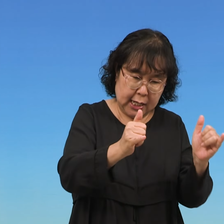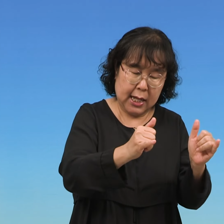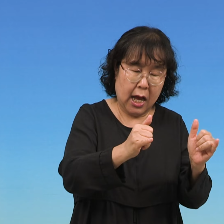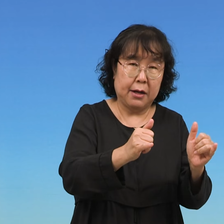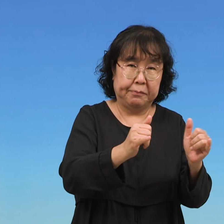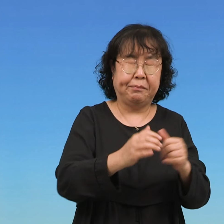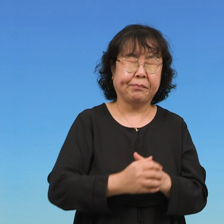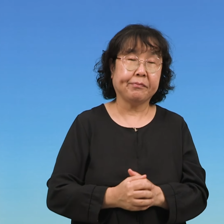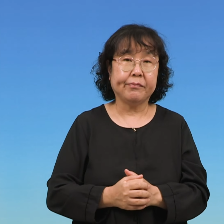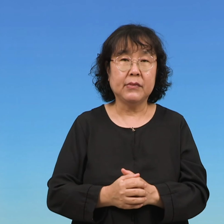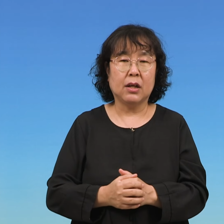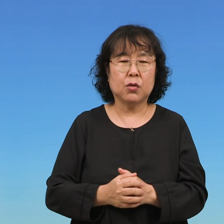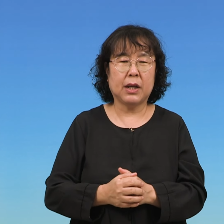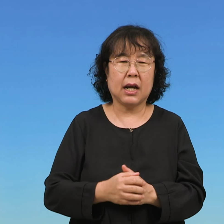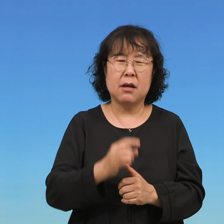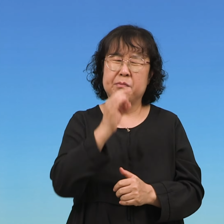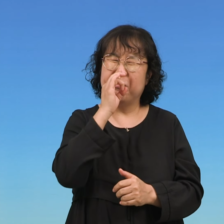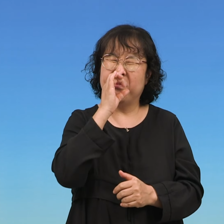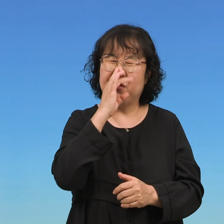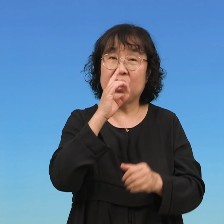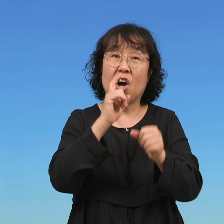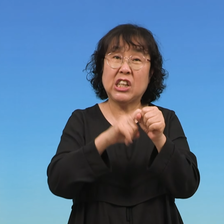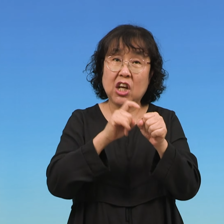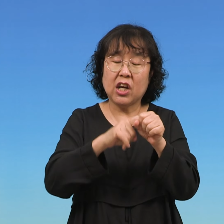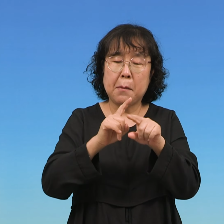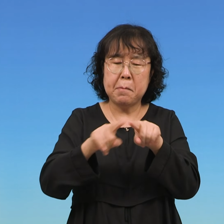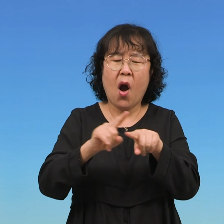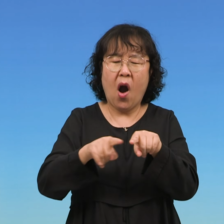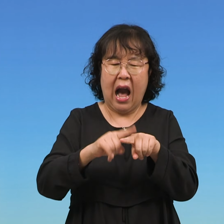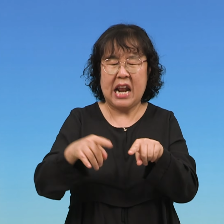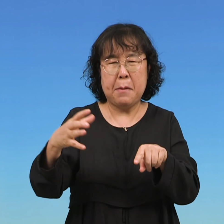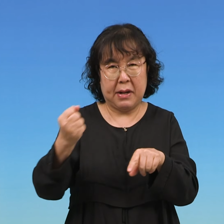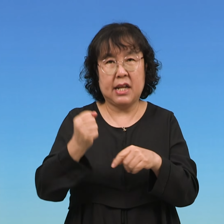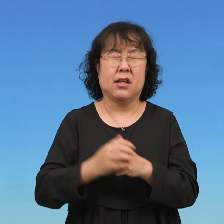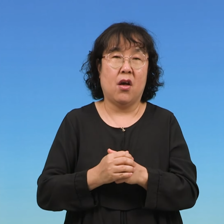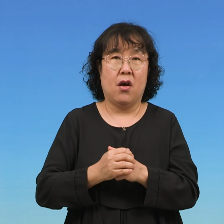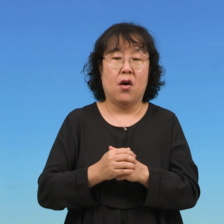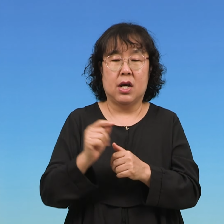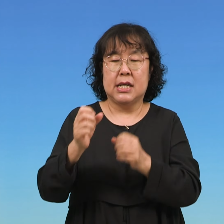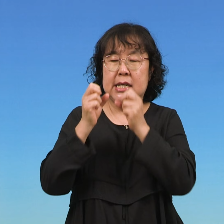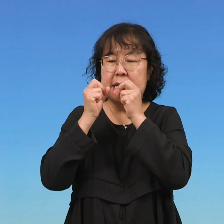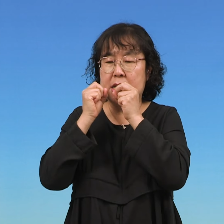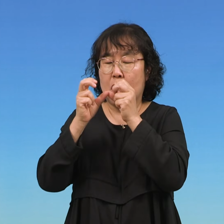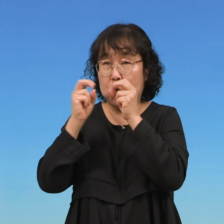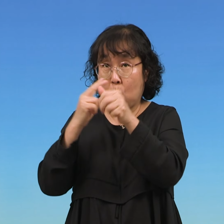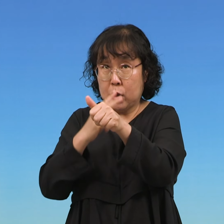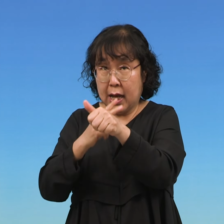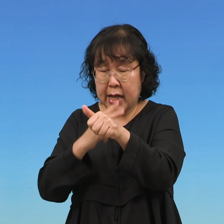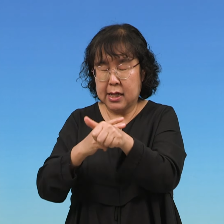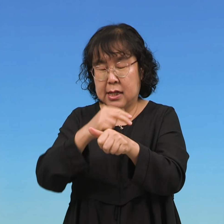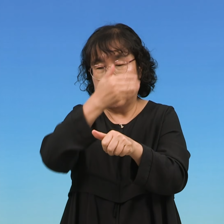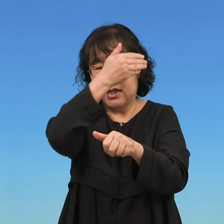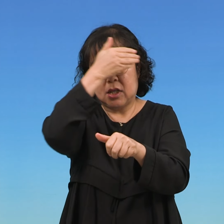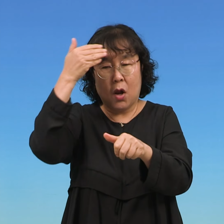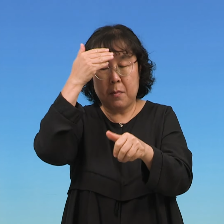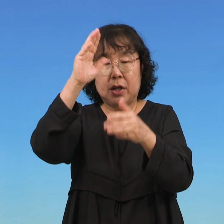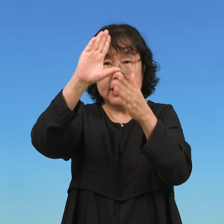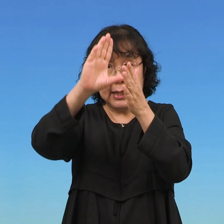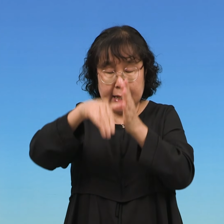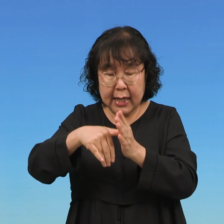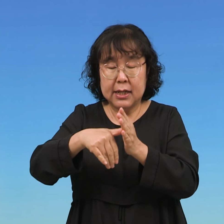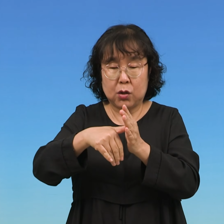신랄합니다 그러니까 이걸 보니까이 젊은 시절에는 뭐 그렇게 성실하지도 않았고 여러 가지 좀